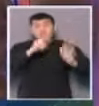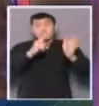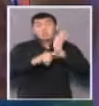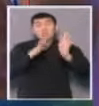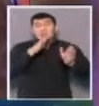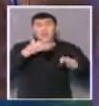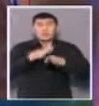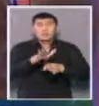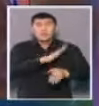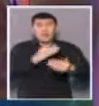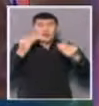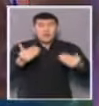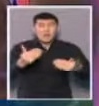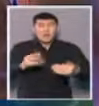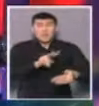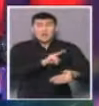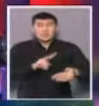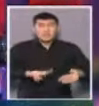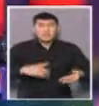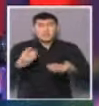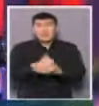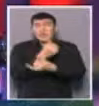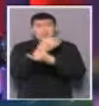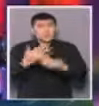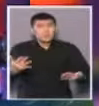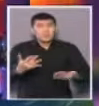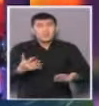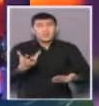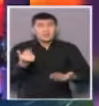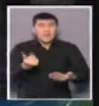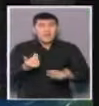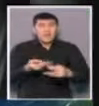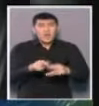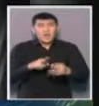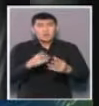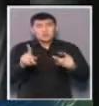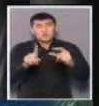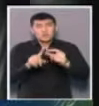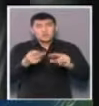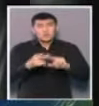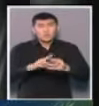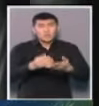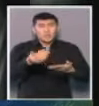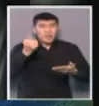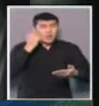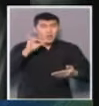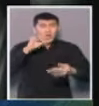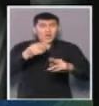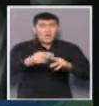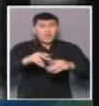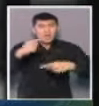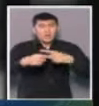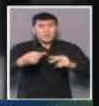еді. Алайда ажалдан ешкімнің құтылмасы хақ. Я, көсем сөз тартқызғанда көне көшін,